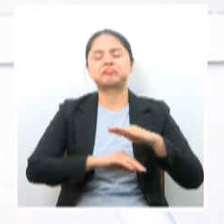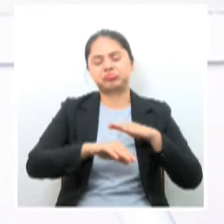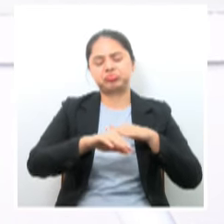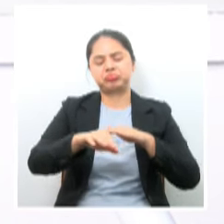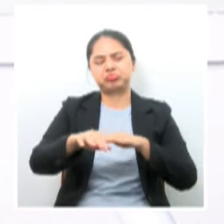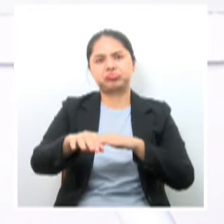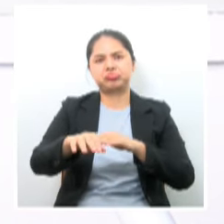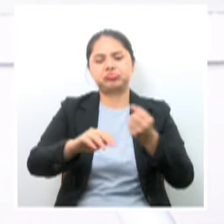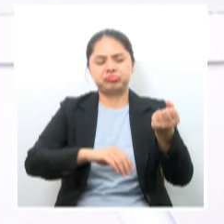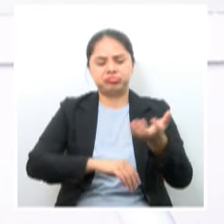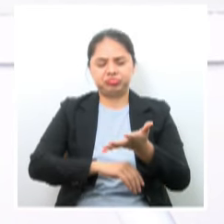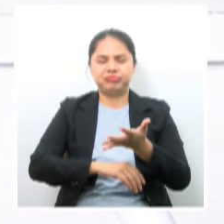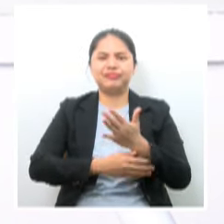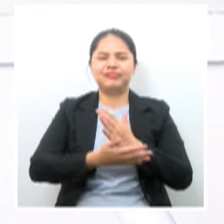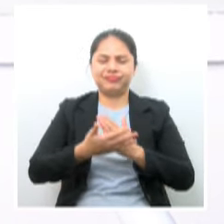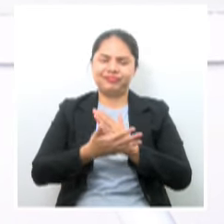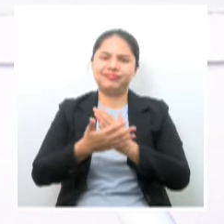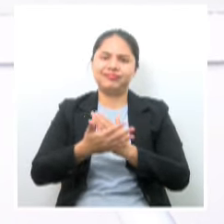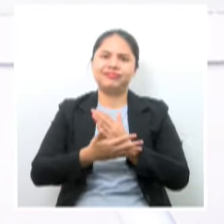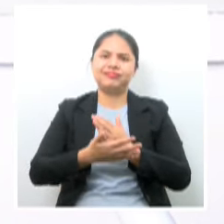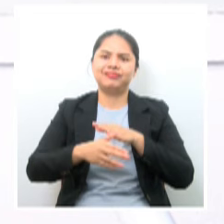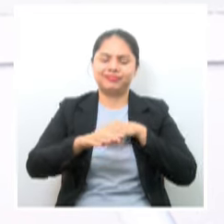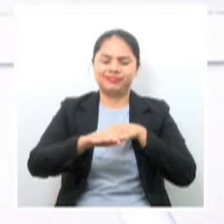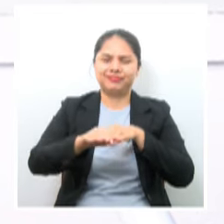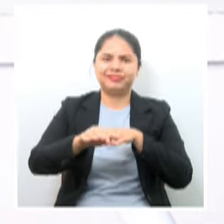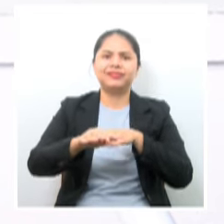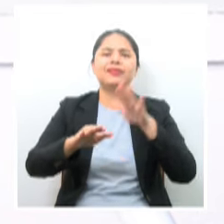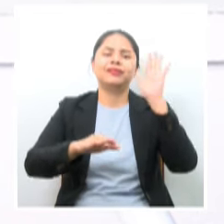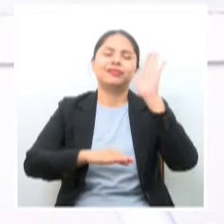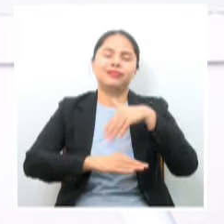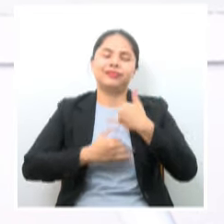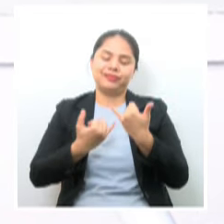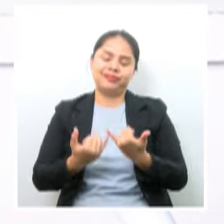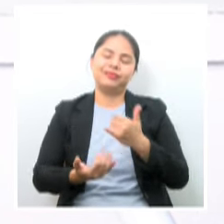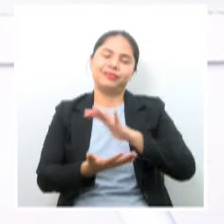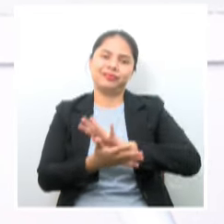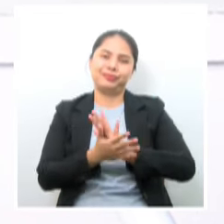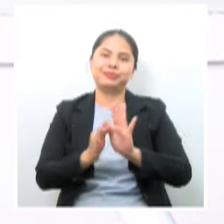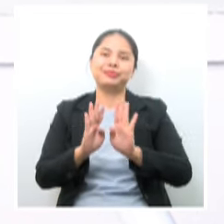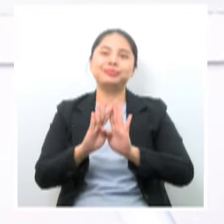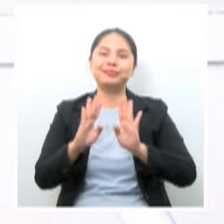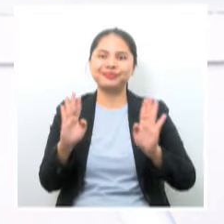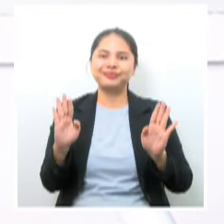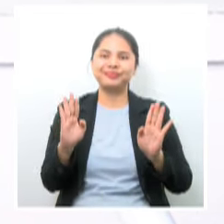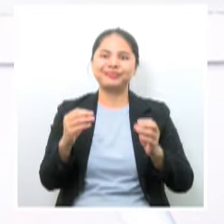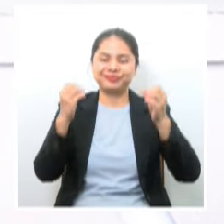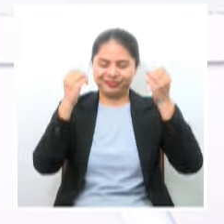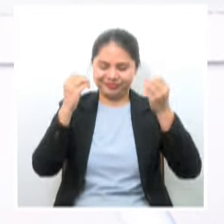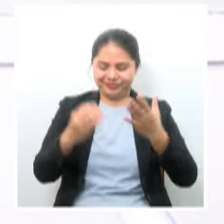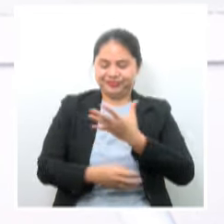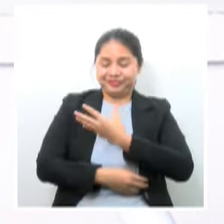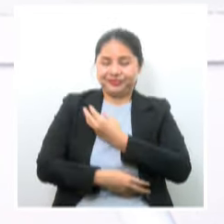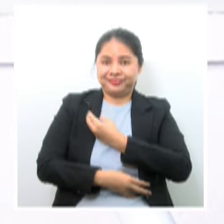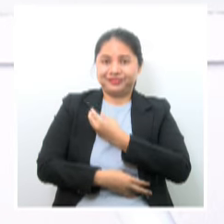ลาประมาณสักตีห้าครึ่งเลยนะคะก็เลยแบบอ๋อวันนี้เป็นวันเปิดเทอมวันแรกนั่นเองเพราะฉะนั้นเนี่ยไม่ใช่แค่คุณครูที่จะตื่นเต้นเท่านั้น